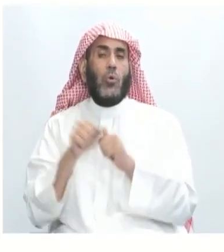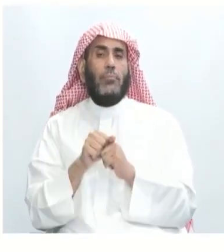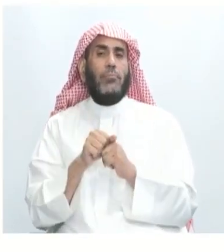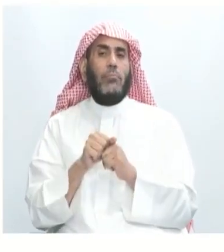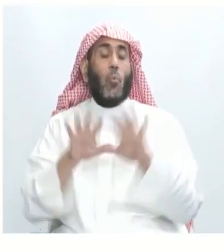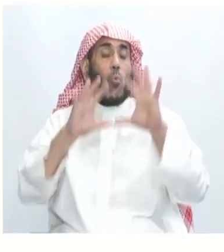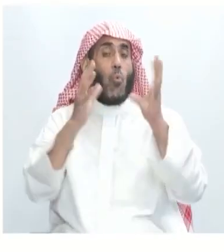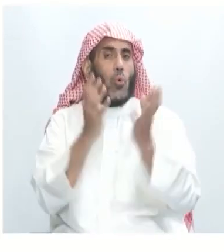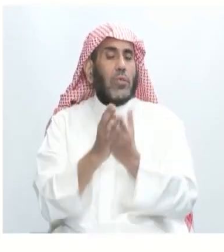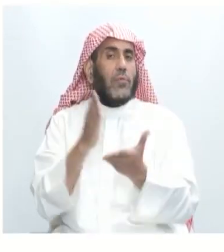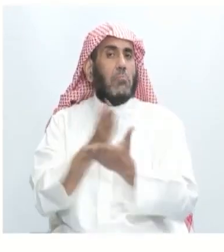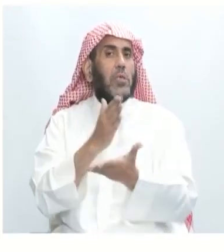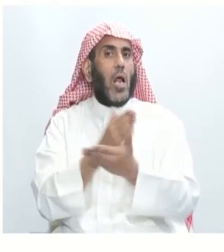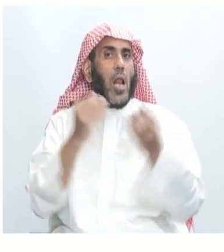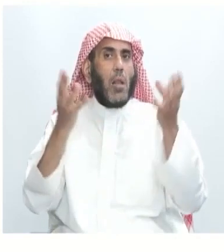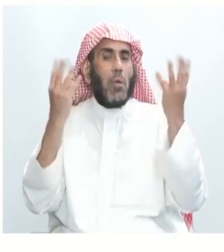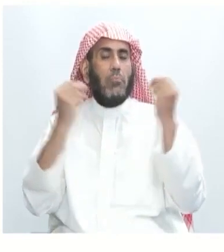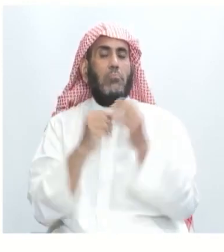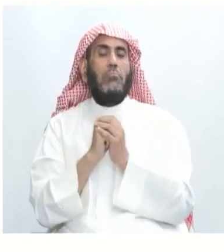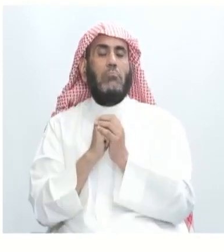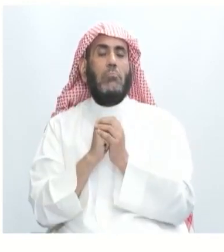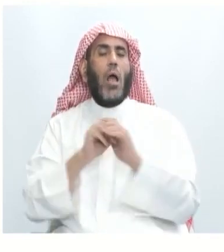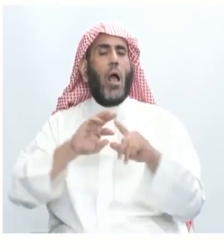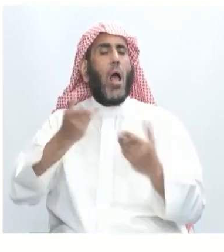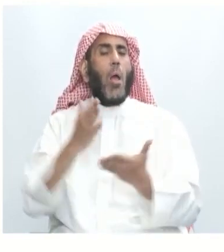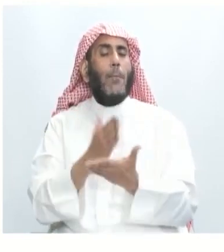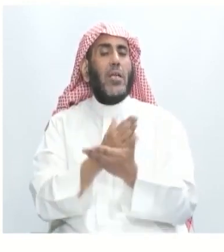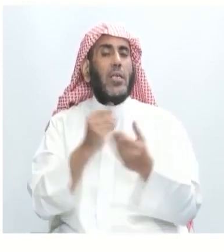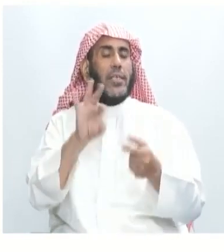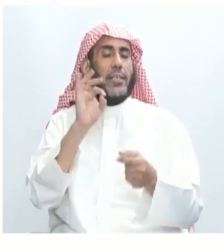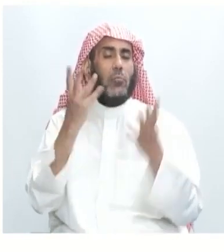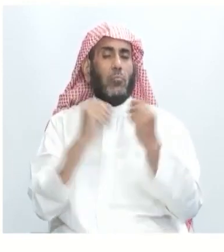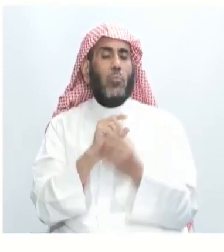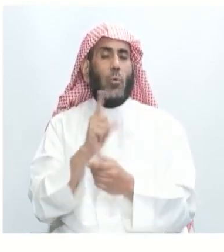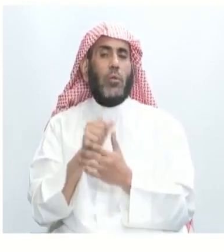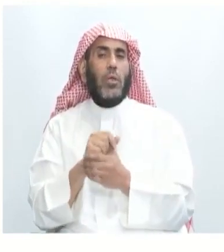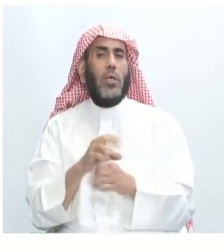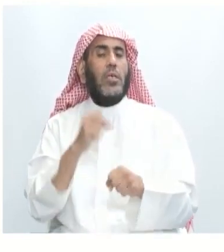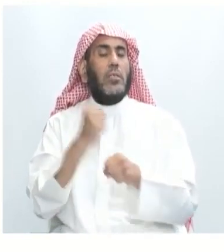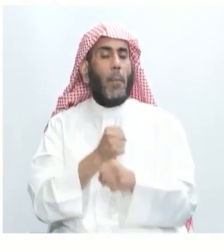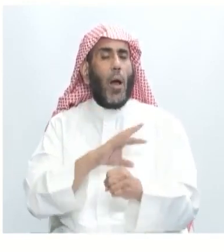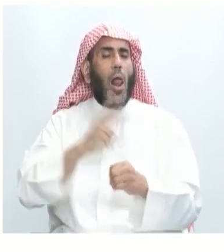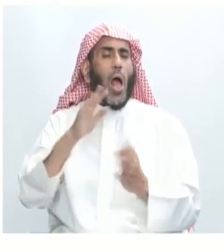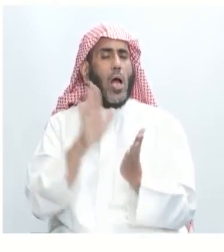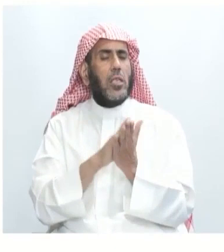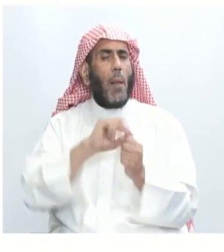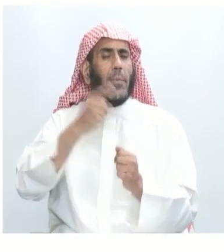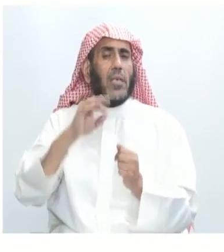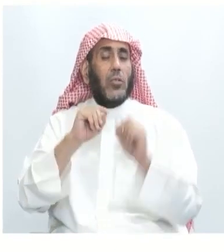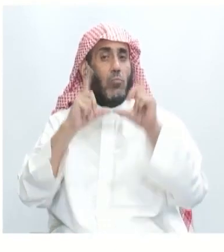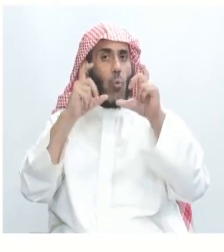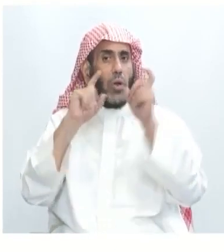وص في المجال العلمي مجال علمي هنا اي مجال علمي اختر من مجالات ونقول طبق على احدى المجالات المصوره